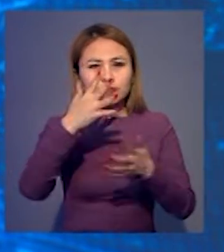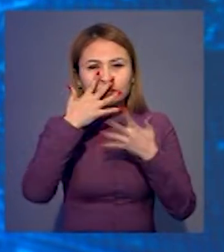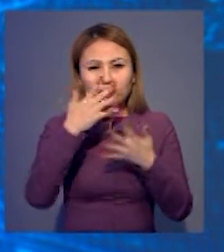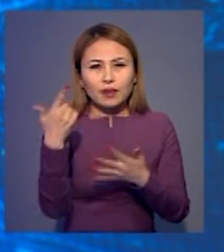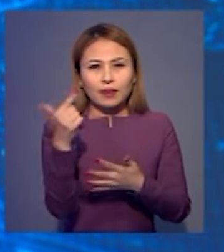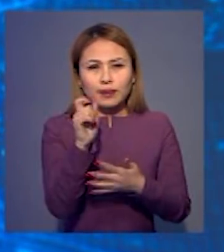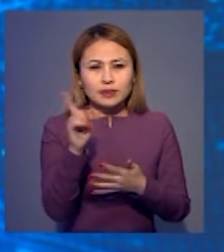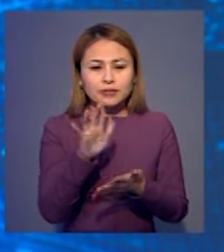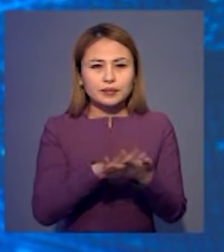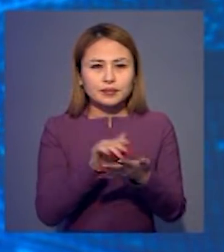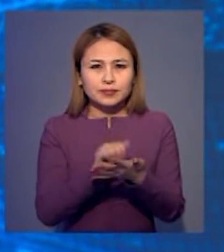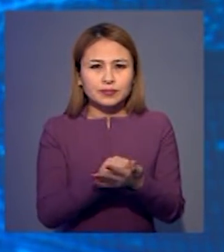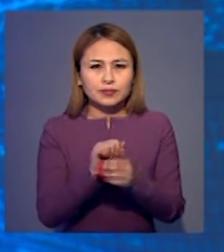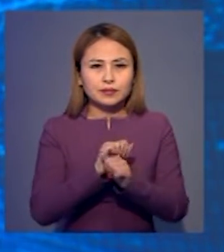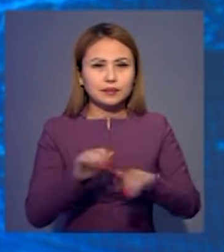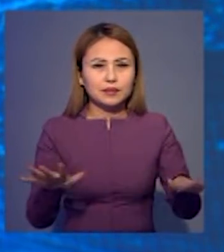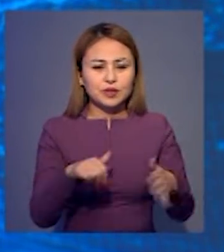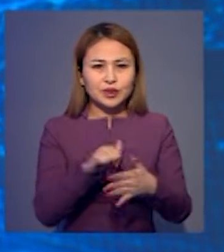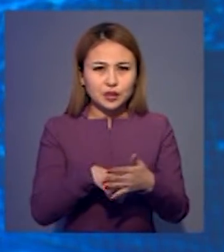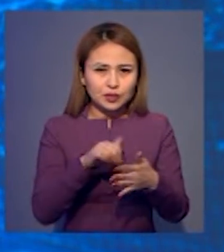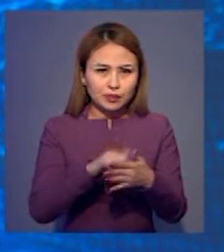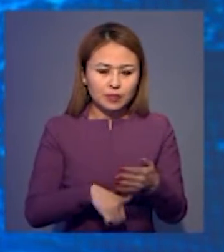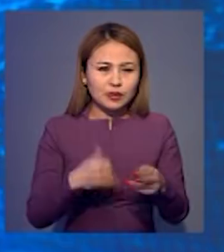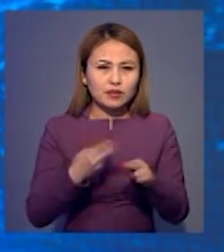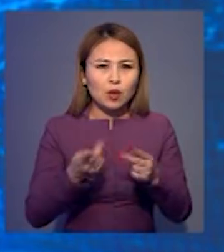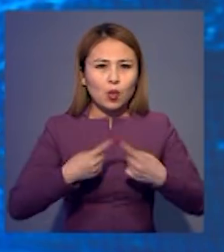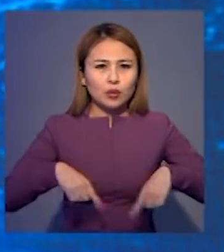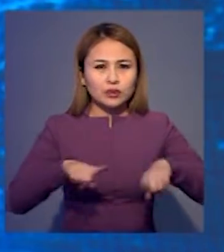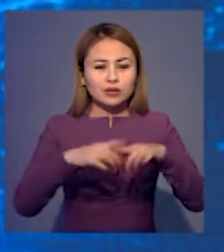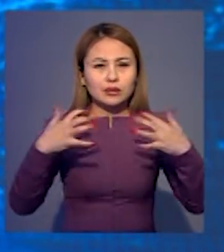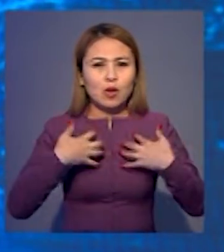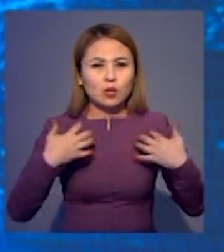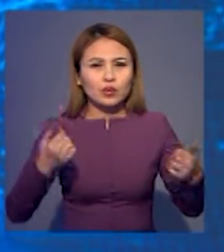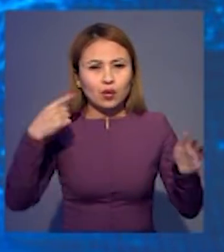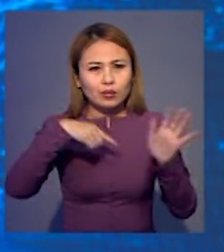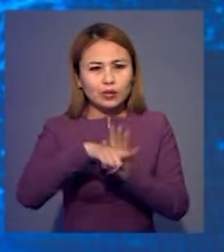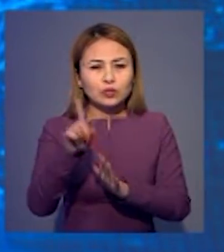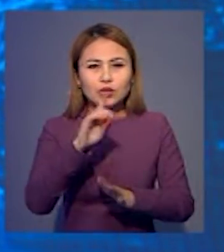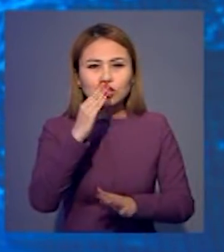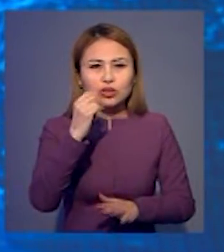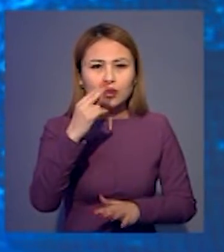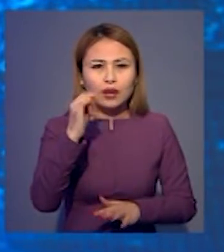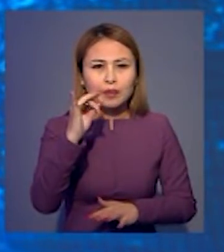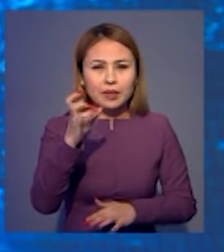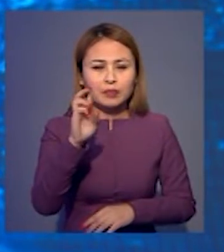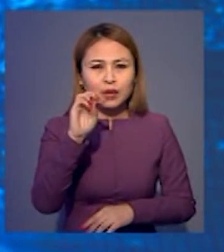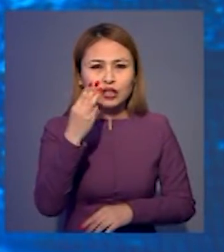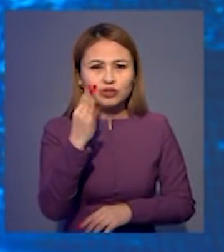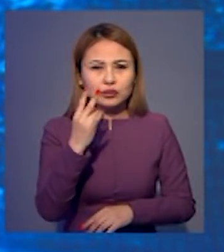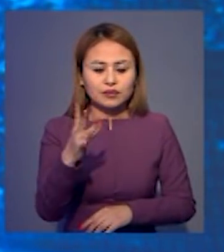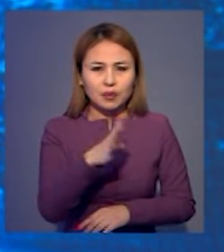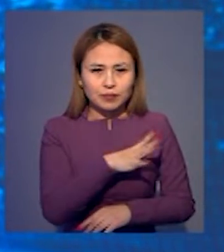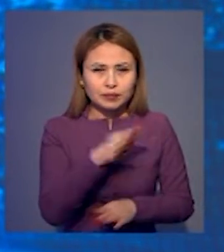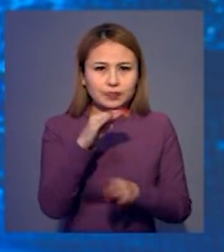улануына табиғи газ сырататын станциядағы ақау себеп. Бұл туралы қоғамдық денсаулық сақтау комитетінің төрағасы Жандарбек Бекшин